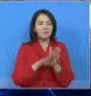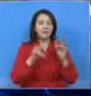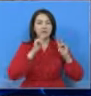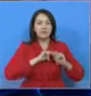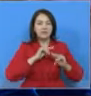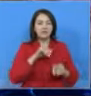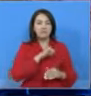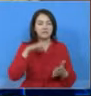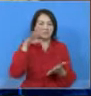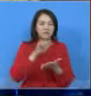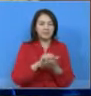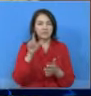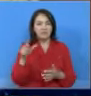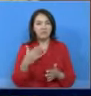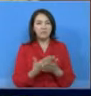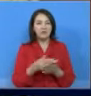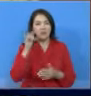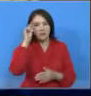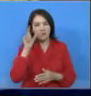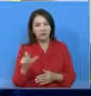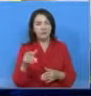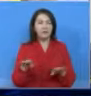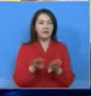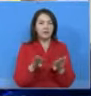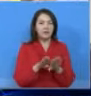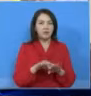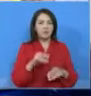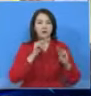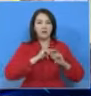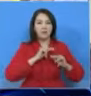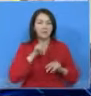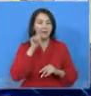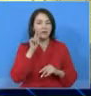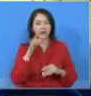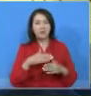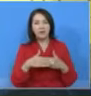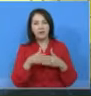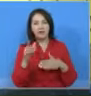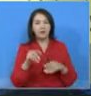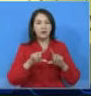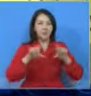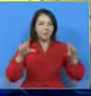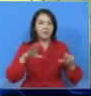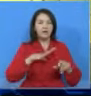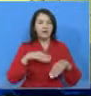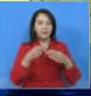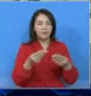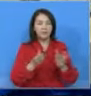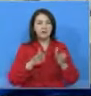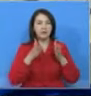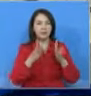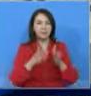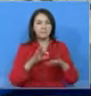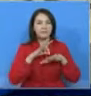безработные, самозанятые граждане и даже школьники. В целях трудоустройства молодежи выпускникам учебных заведений были выданы направления